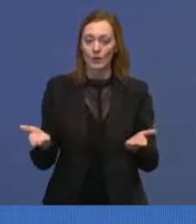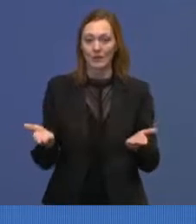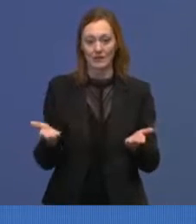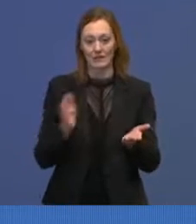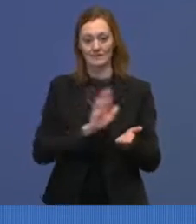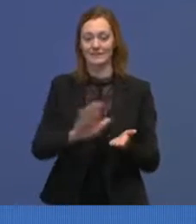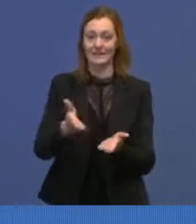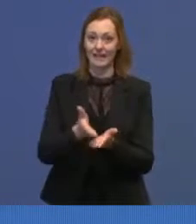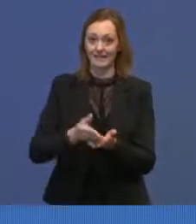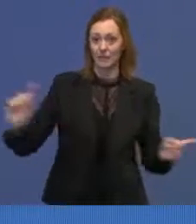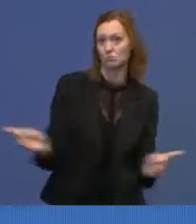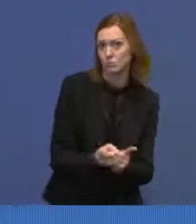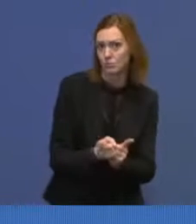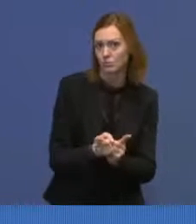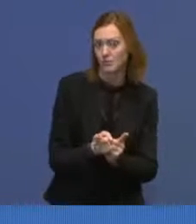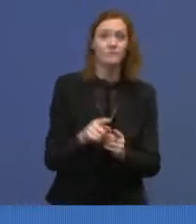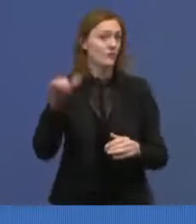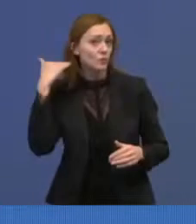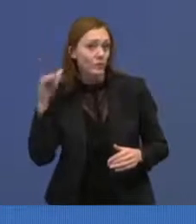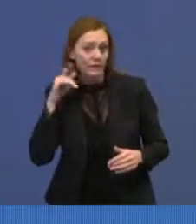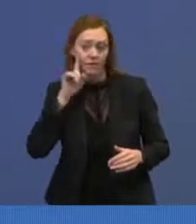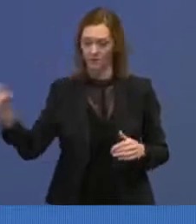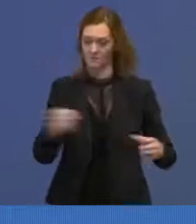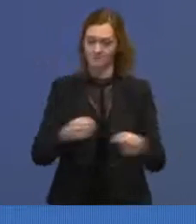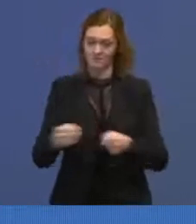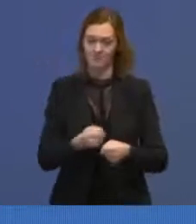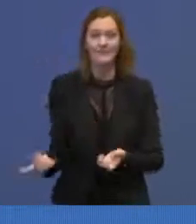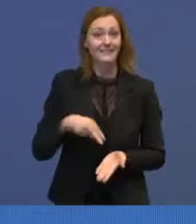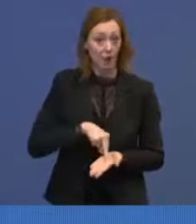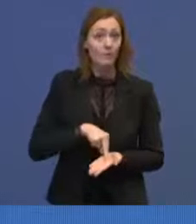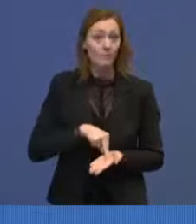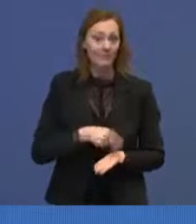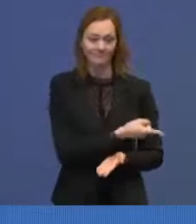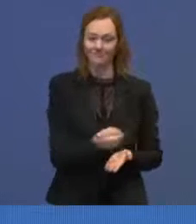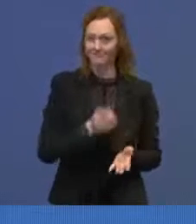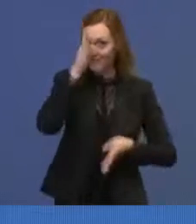waayin xuquuqdooda, ardayda iyo dadka kale ee ka qaybgeli kara.